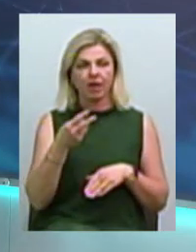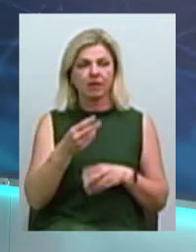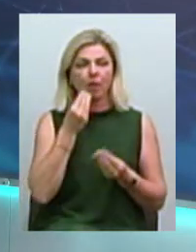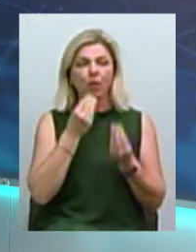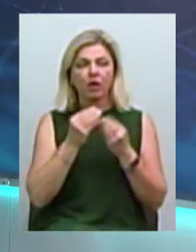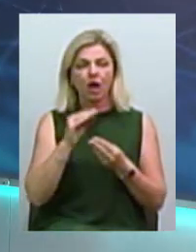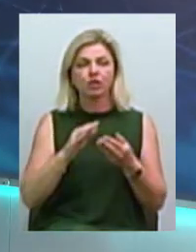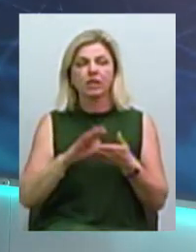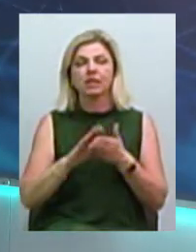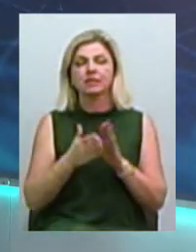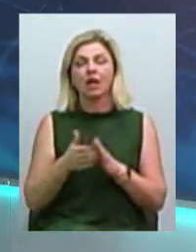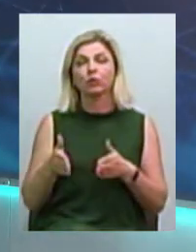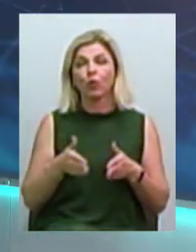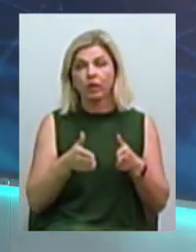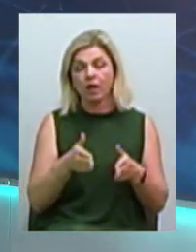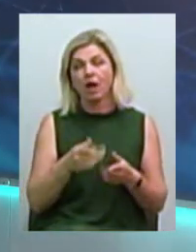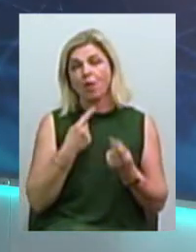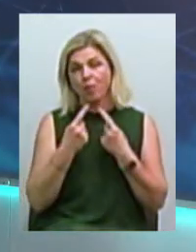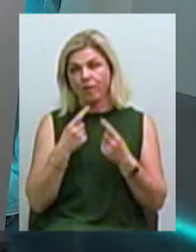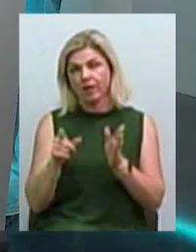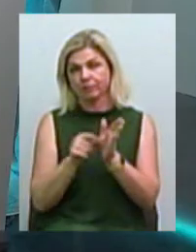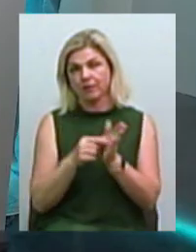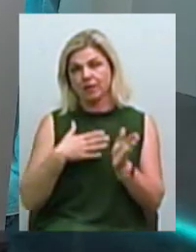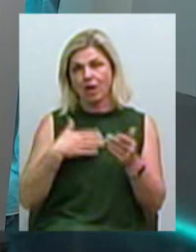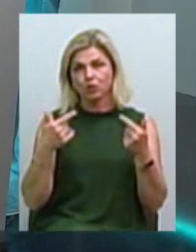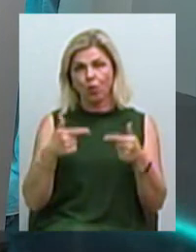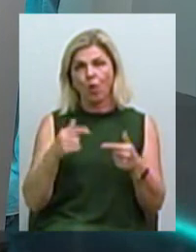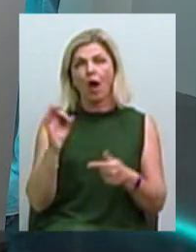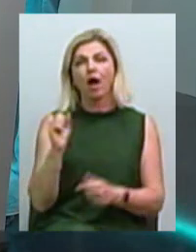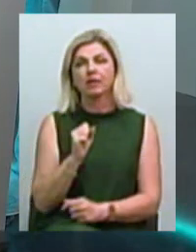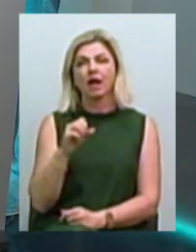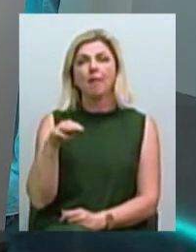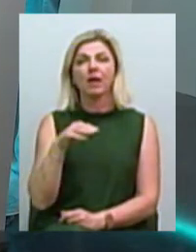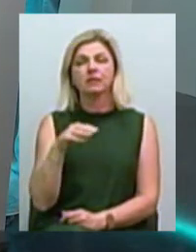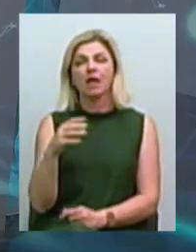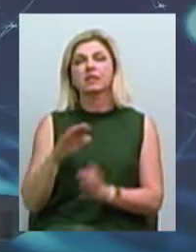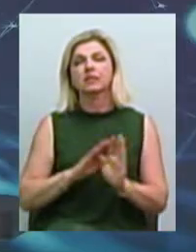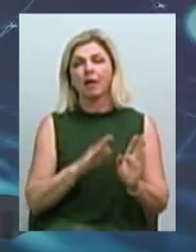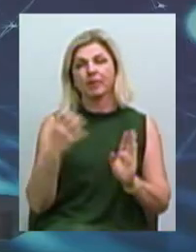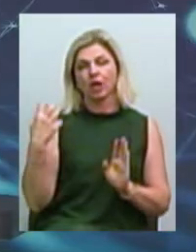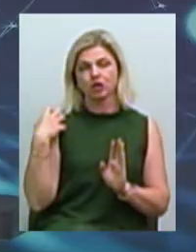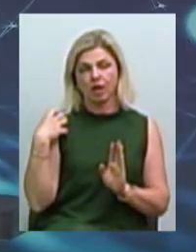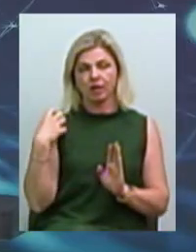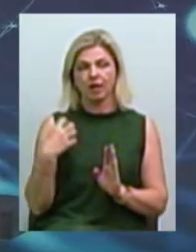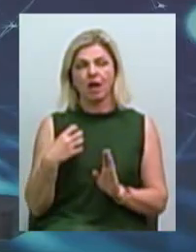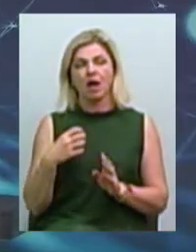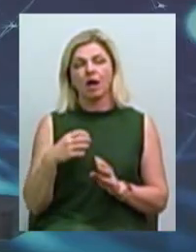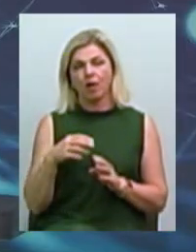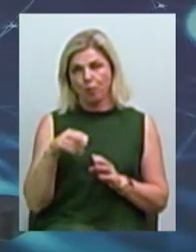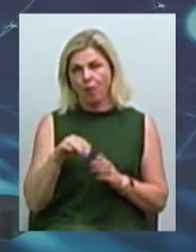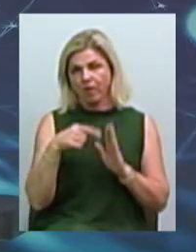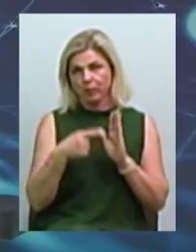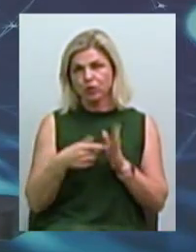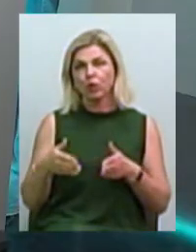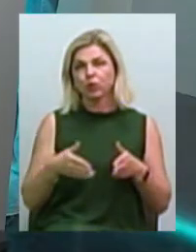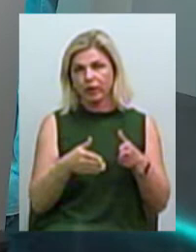ремонту і будівництва, говоримо з нашим гостем Андрій Максименко, заступник начальника служби автомобільних доріг у Миколаївській області. Вітаю. Доброго вечора.